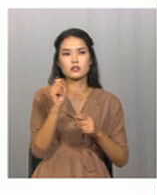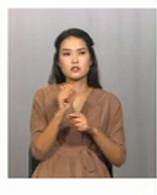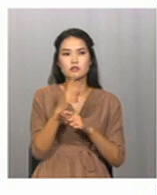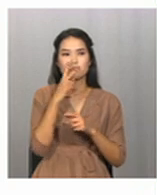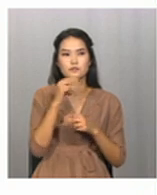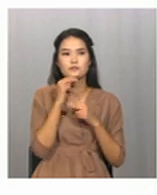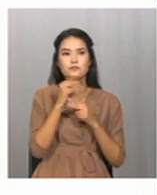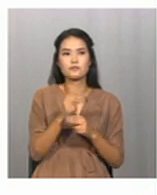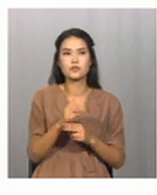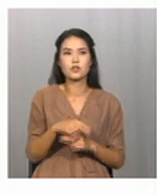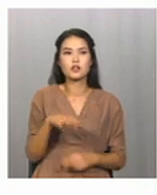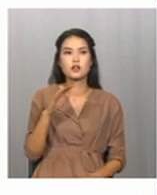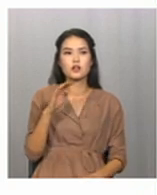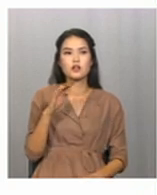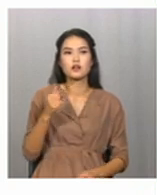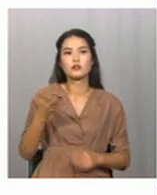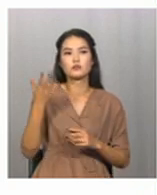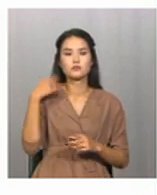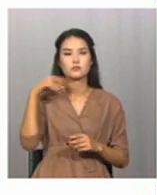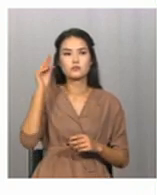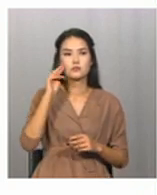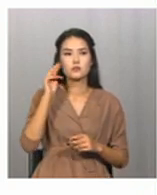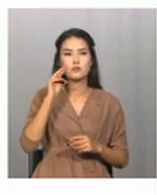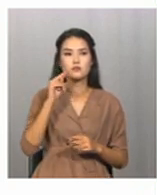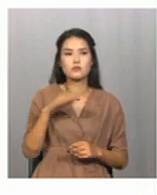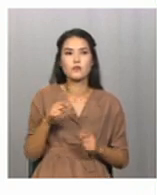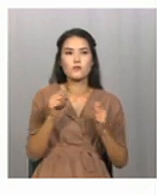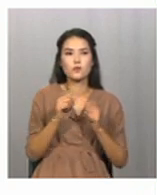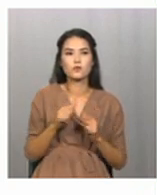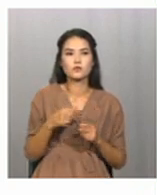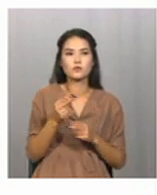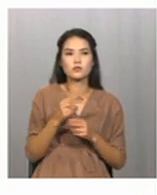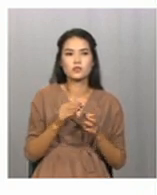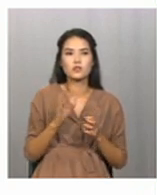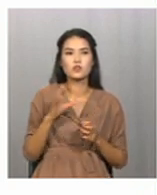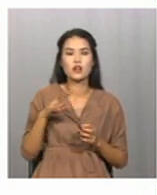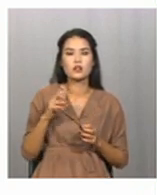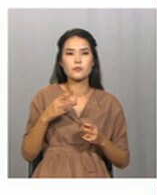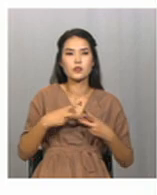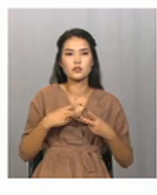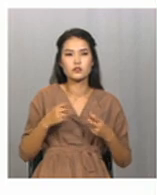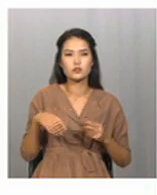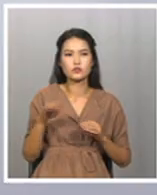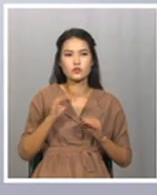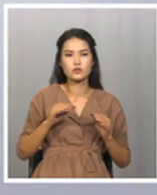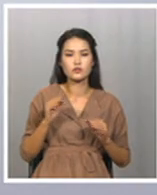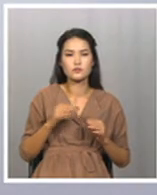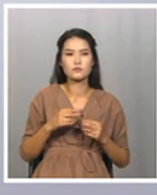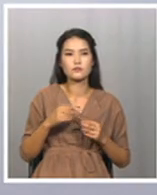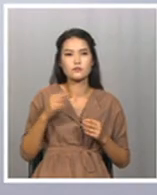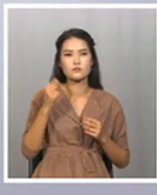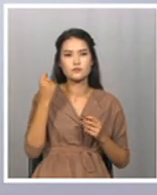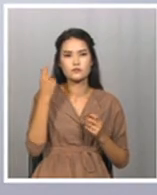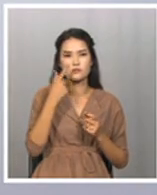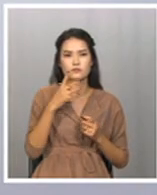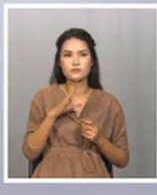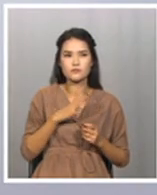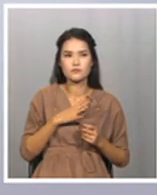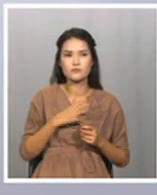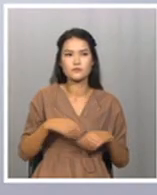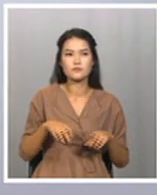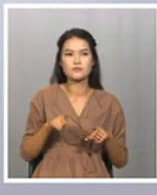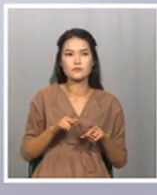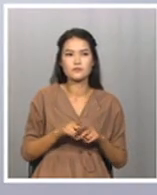назар аударыңыздар. Өткен сабақта функция графигіне жүргізілген жанаманың теңдеуін құру алгоритмін көрген болатынбыз, иә? Енді